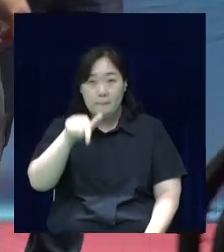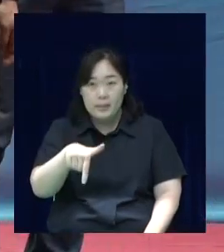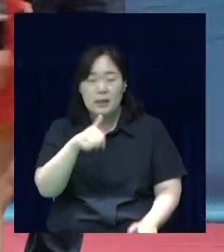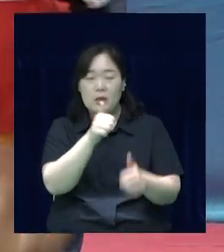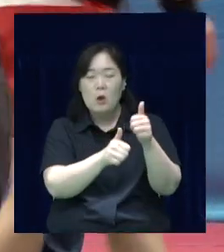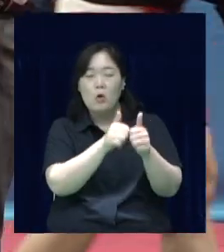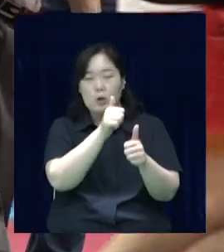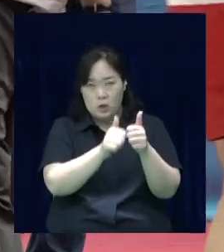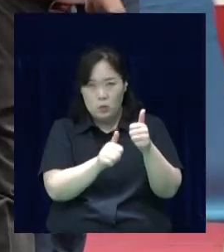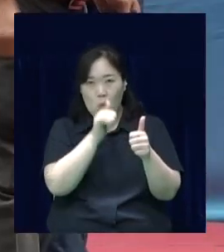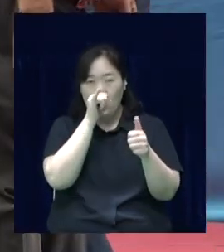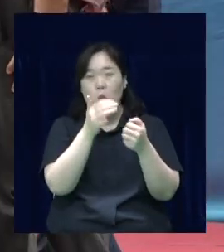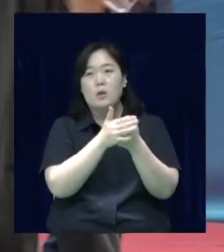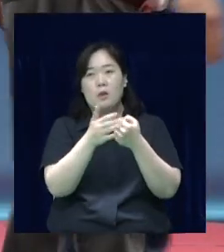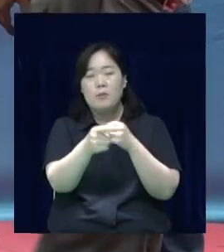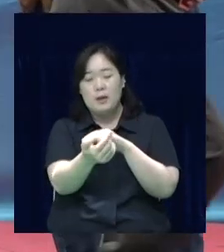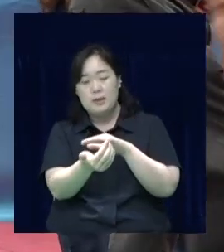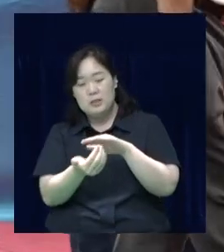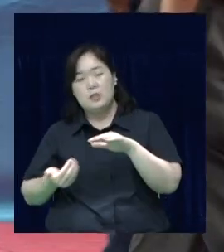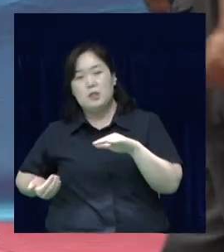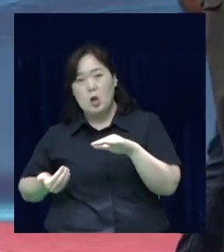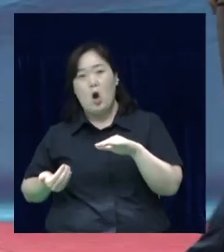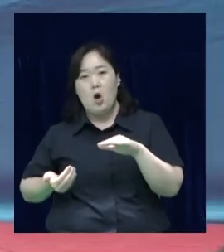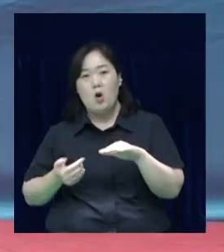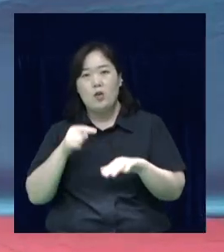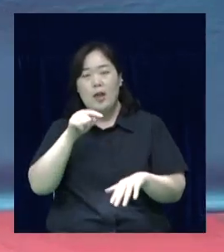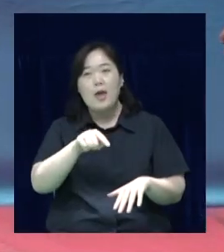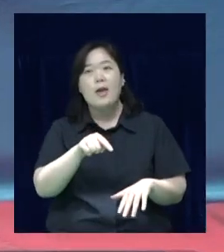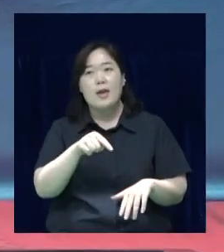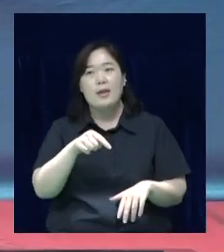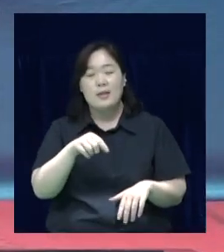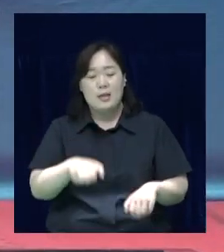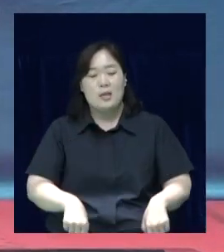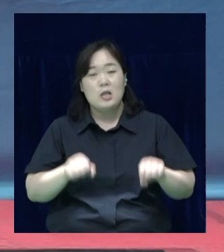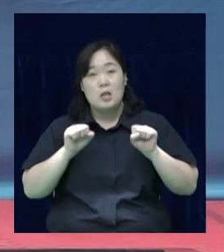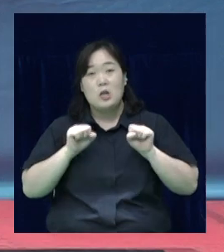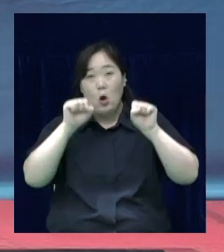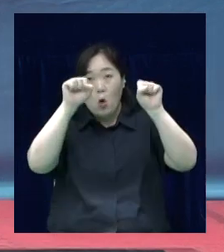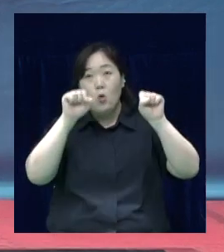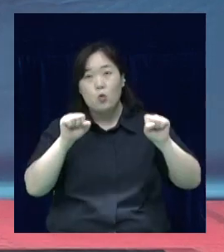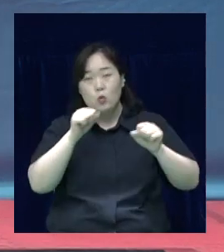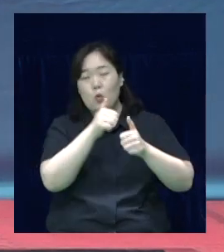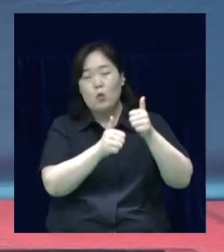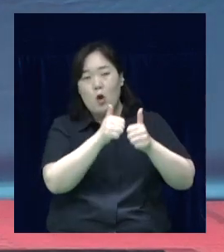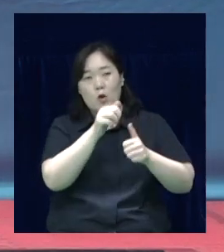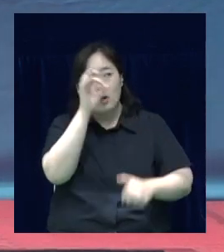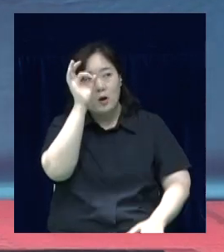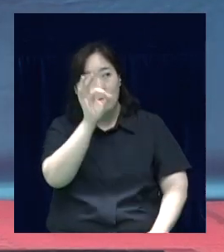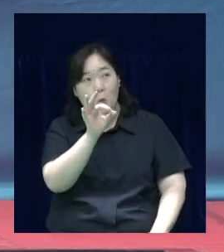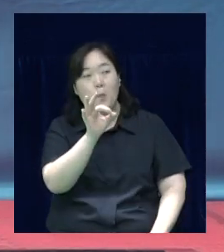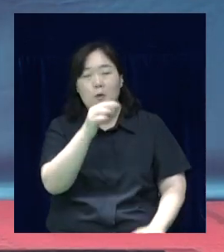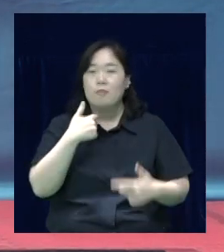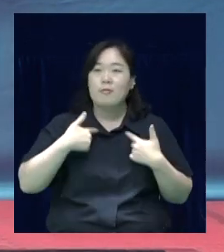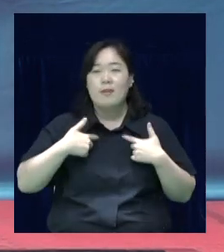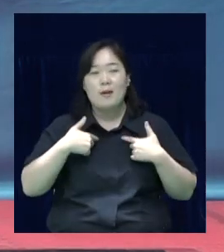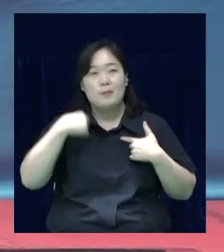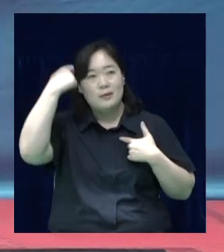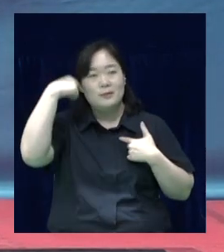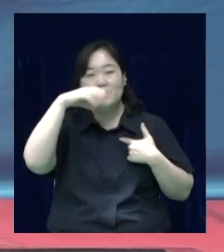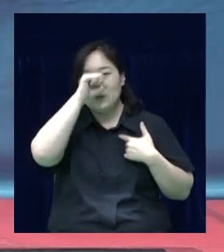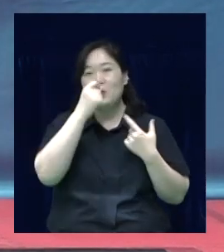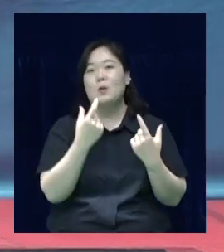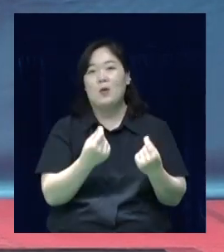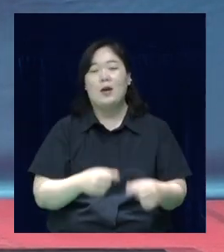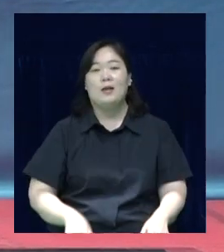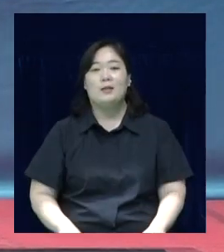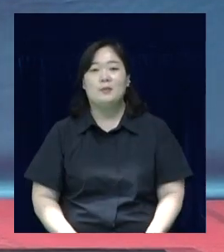부분들을 통해서 미리 이 장애인 역도에 대한 좀 재미를 느끼셨으면 좋겠습니다. 네, 맞습니다. 그 이번에 그 얼마 전 그